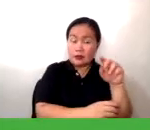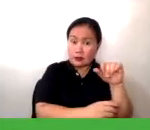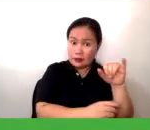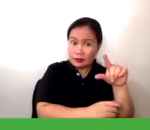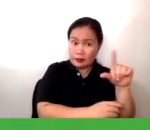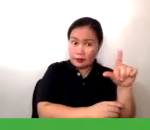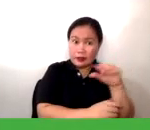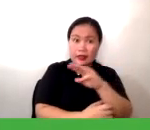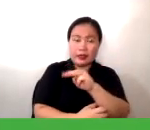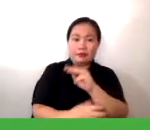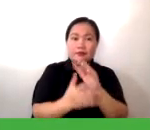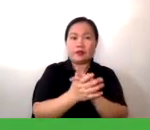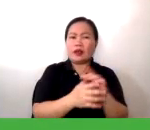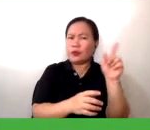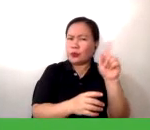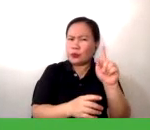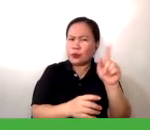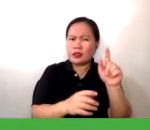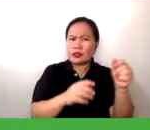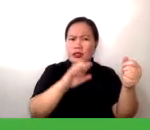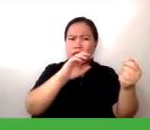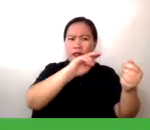of 10? So, actually,